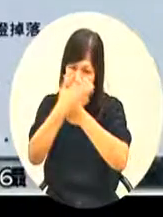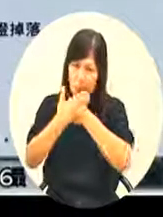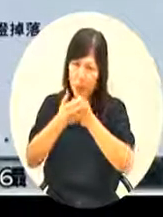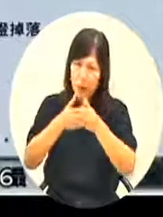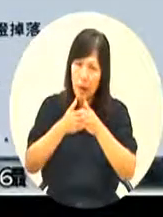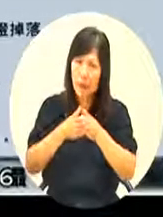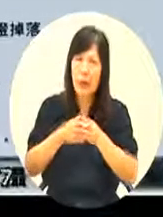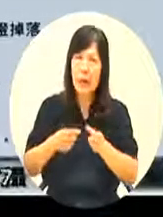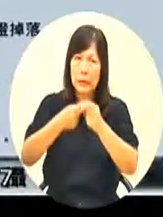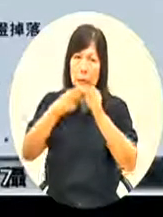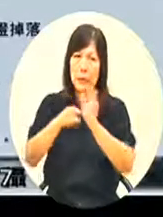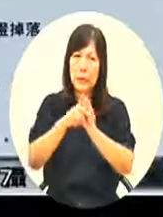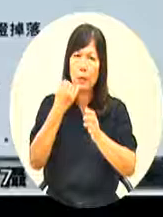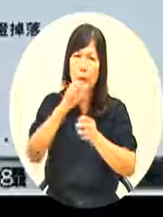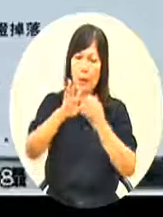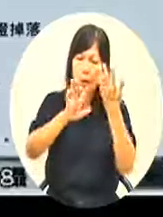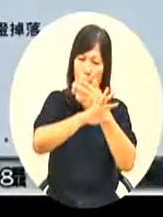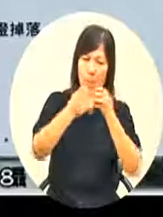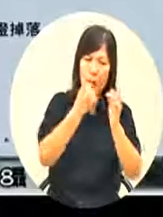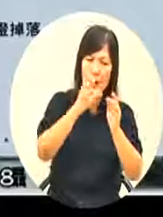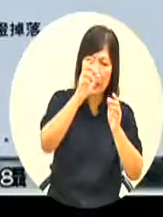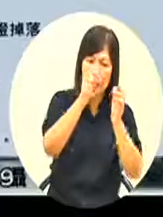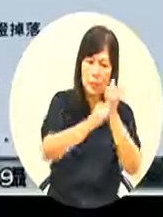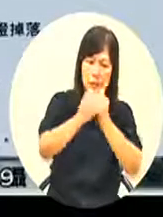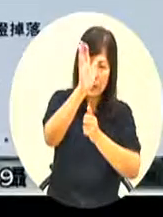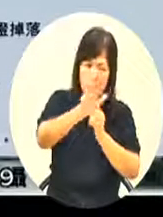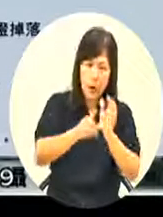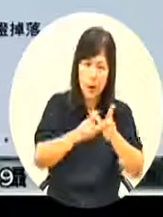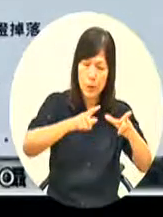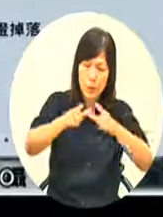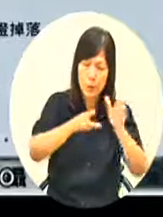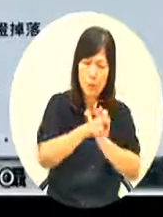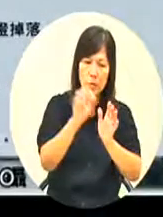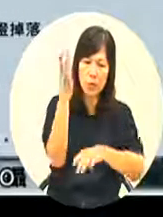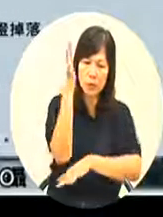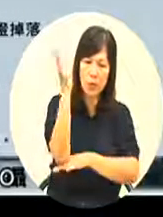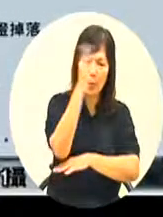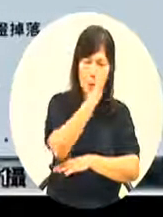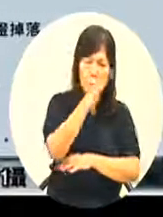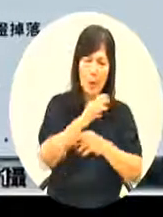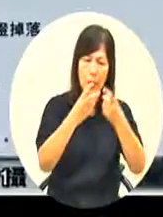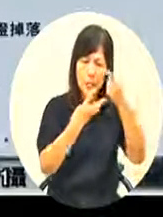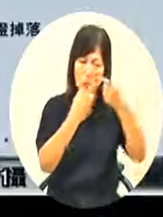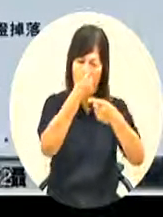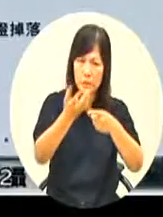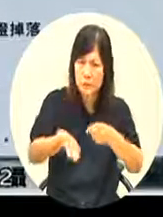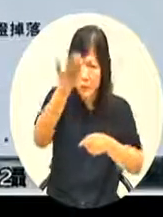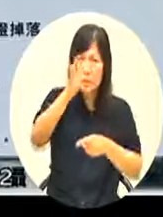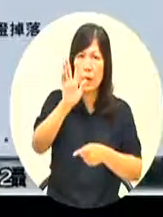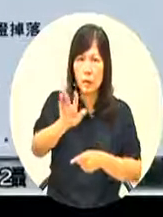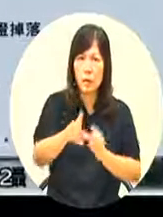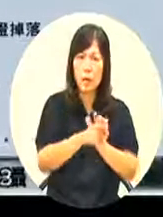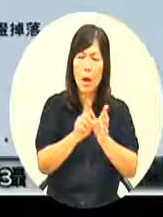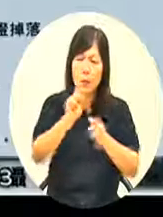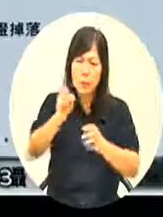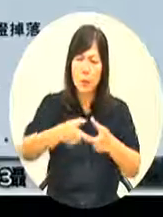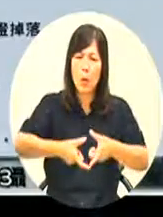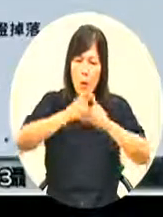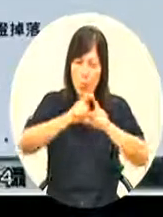在低点的部分，我们整个外面的生态园区的树木倒了快1/3以上，我不晓得什么时候